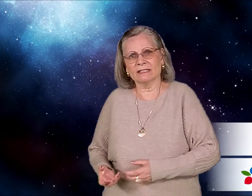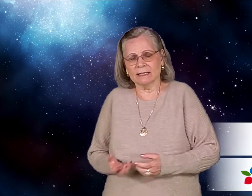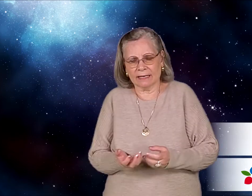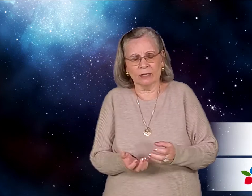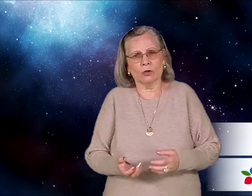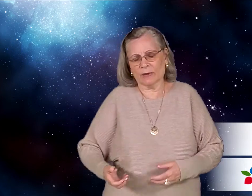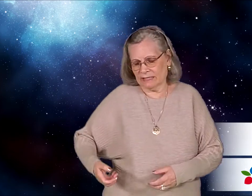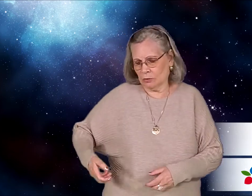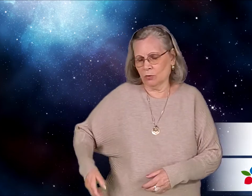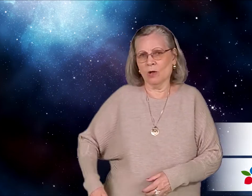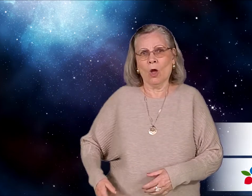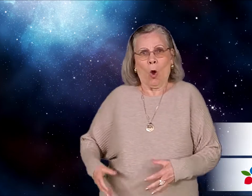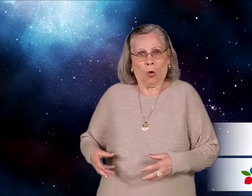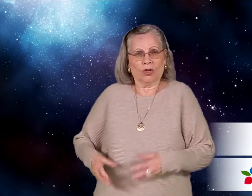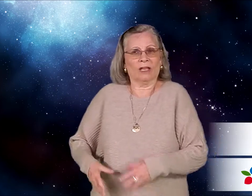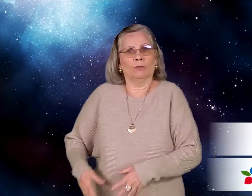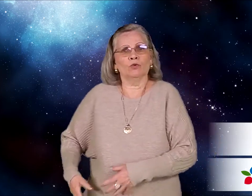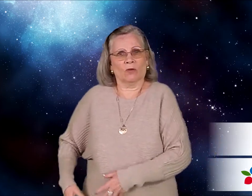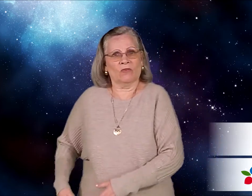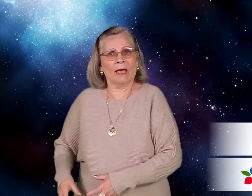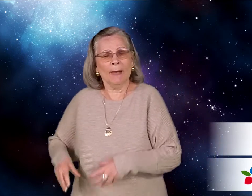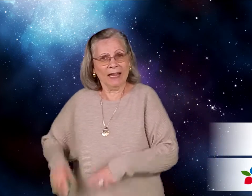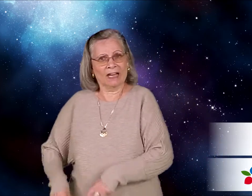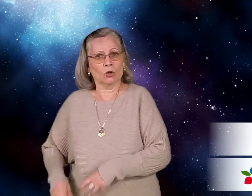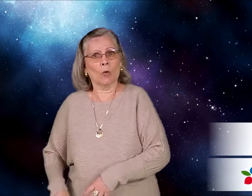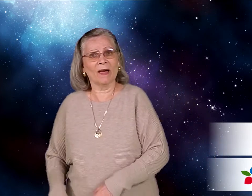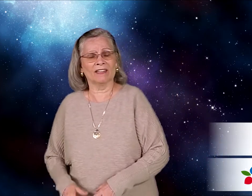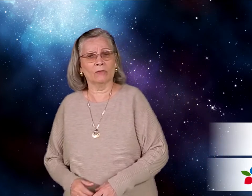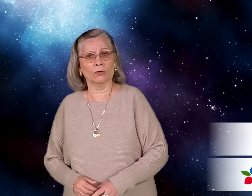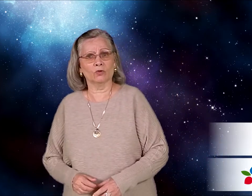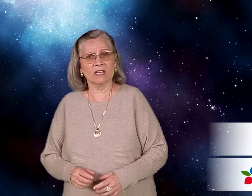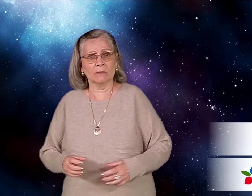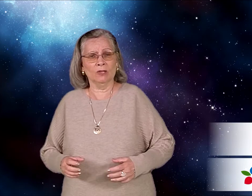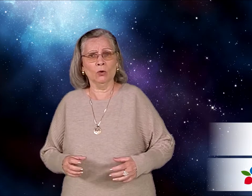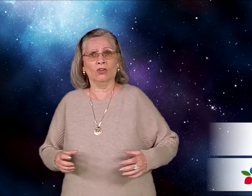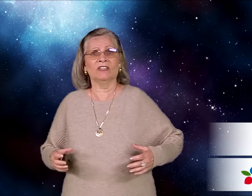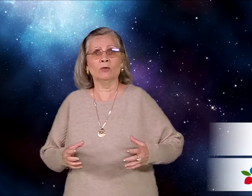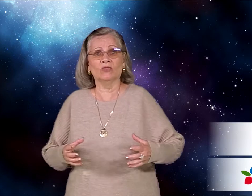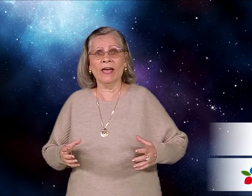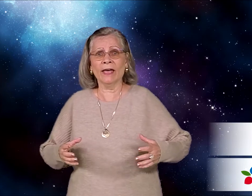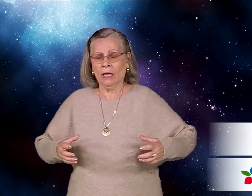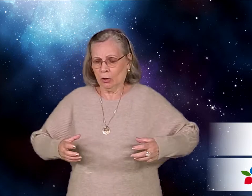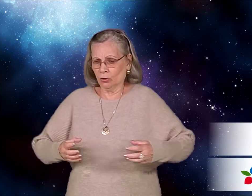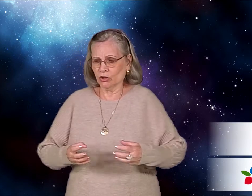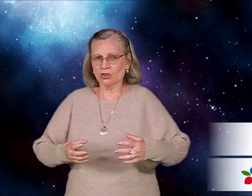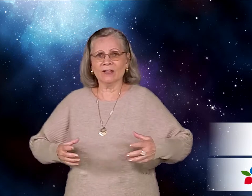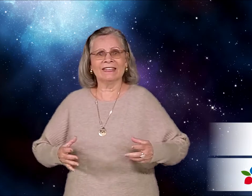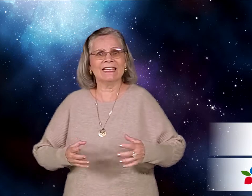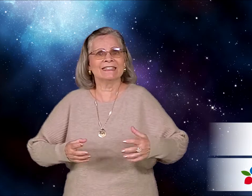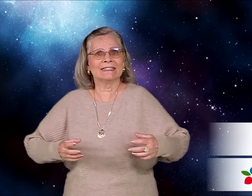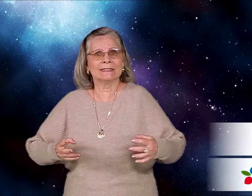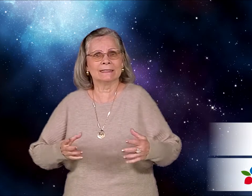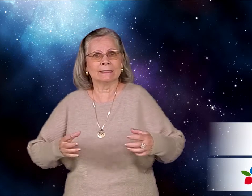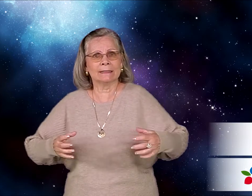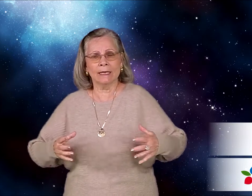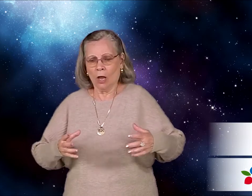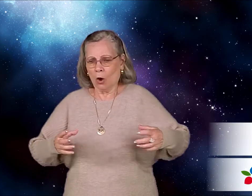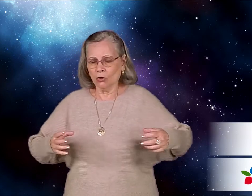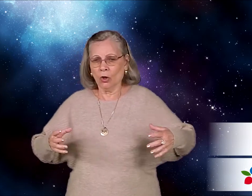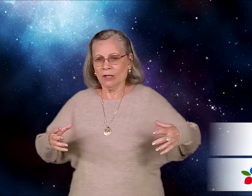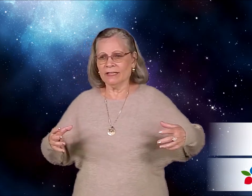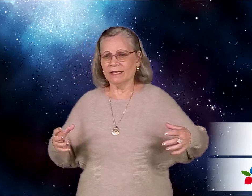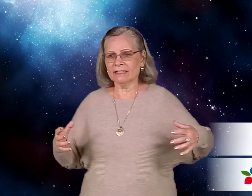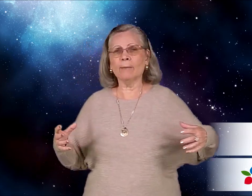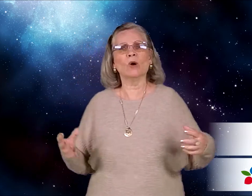a ramassé quelques particules, on aurait pu se faire mal en tombant dans le fond du sac. Mais nous, on a découvert qu'on a une sorte d'élasticité.